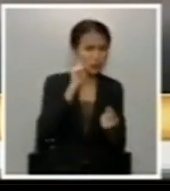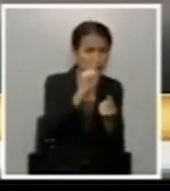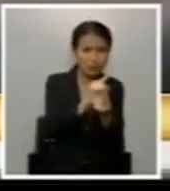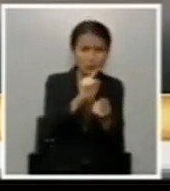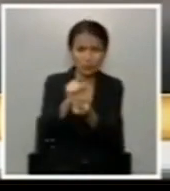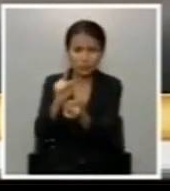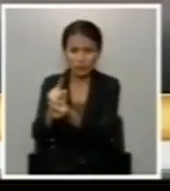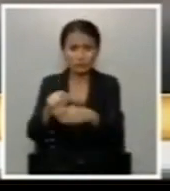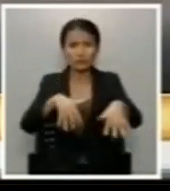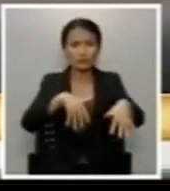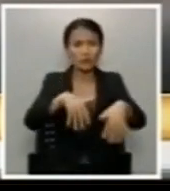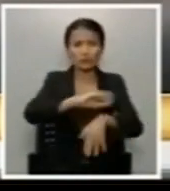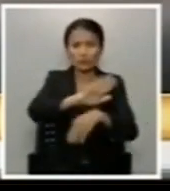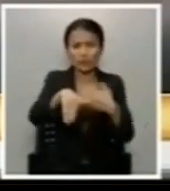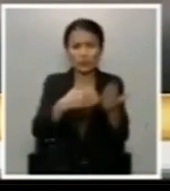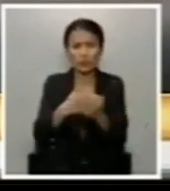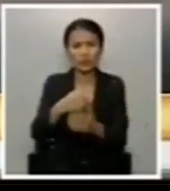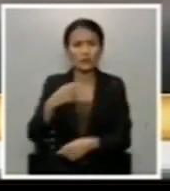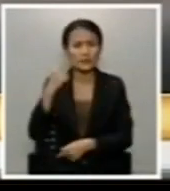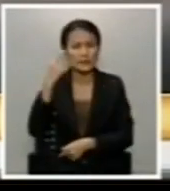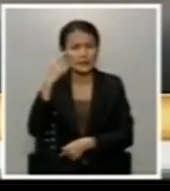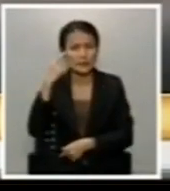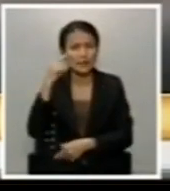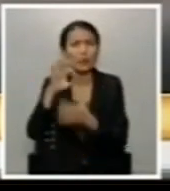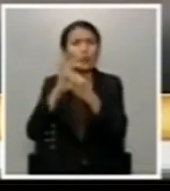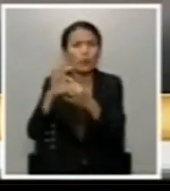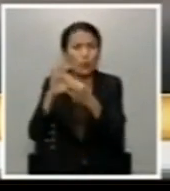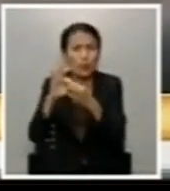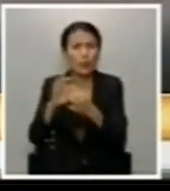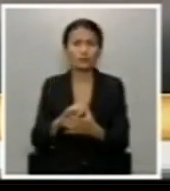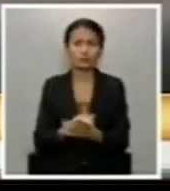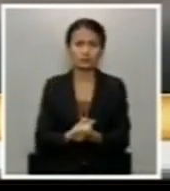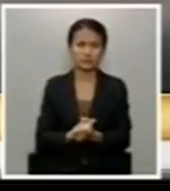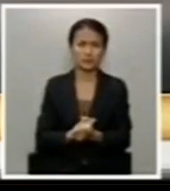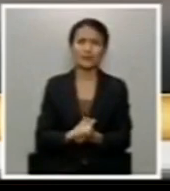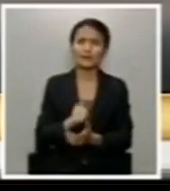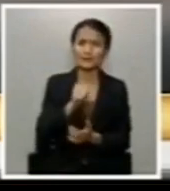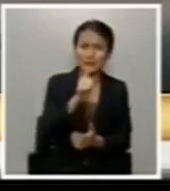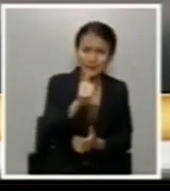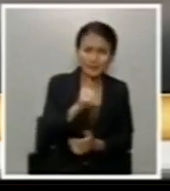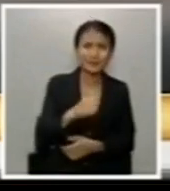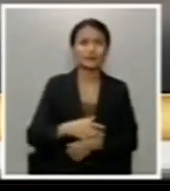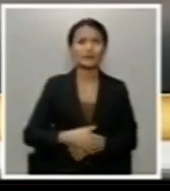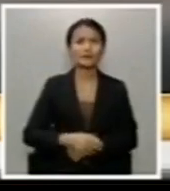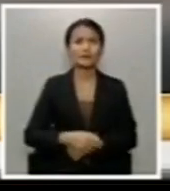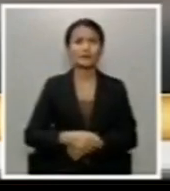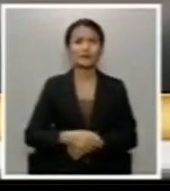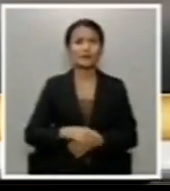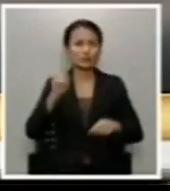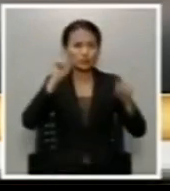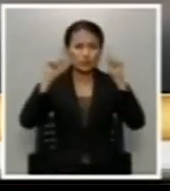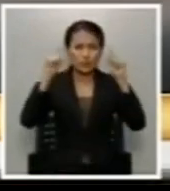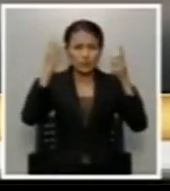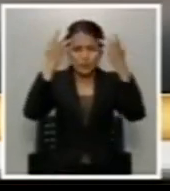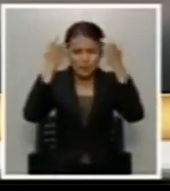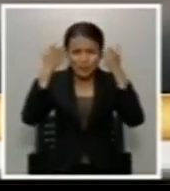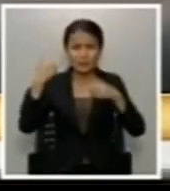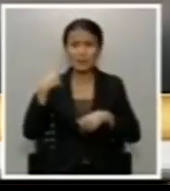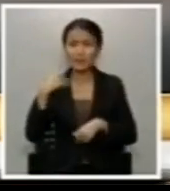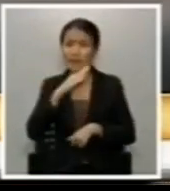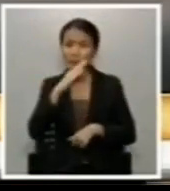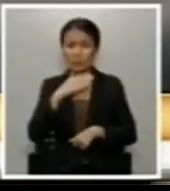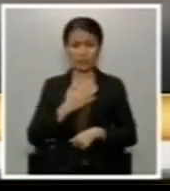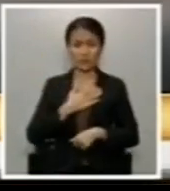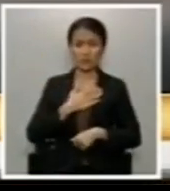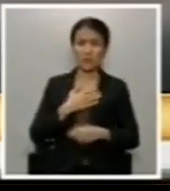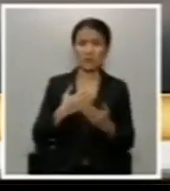ลหวังว่าจะดีและกังวลว่าจะไม่มีใครชดเชยหรือตอบแทนสมคุณค่าที่เขาต้องเสียไป